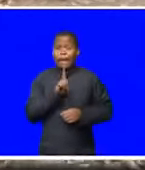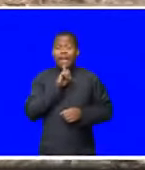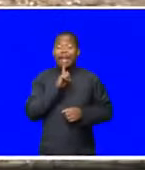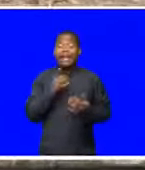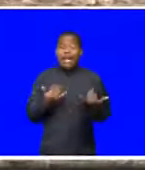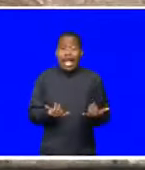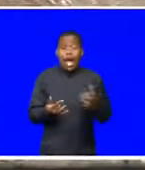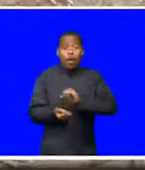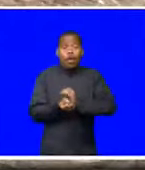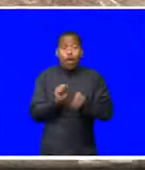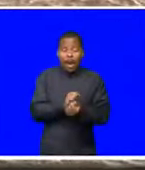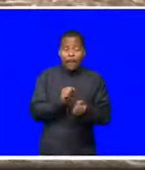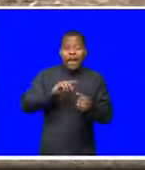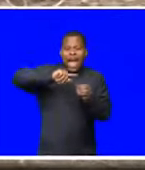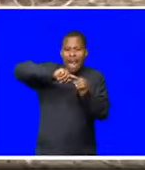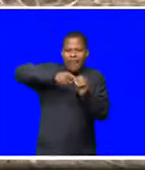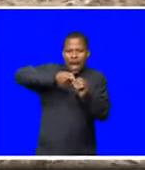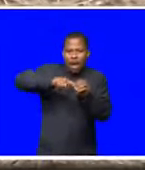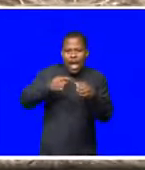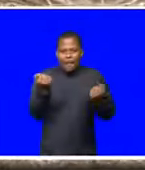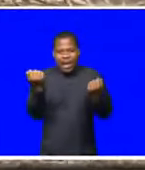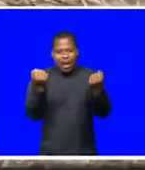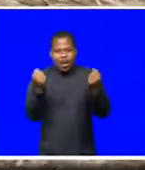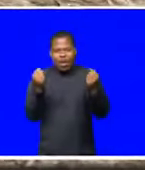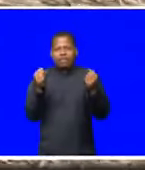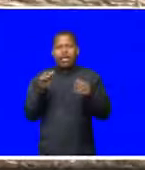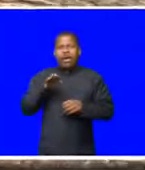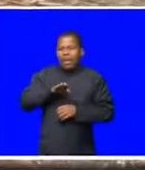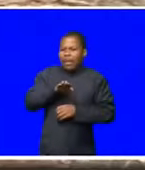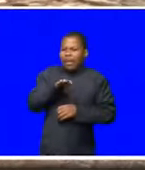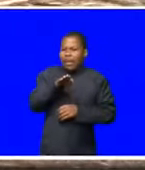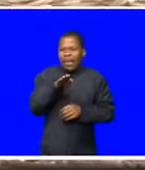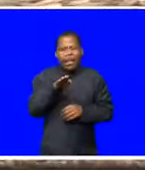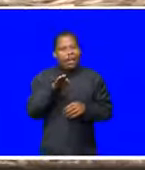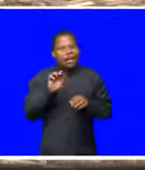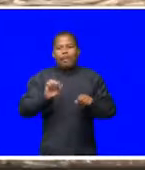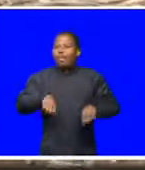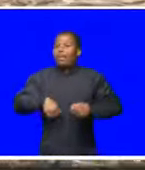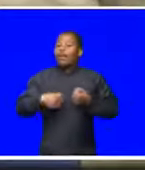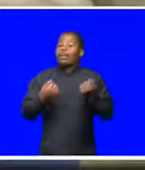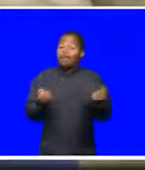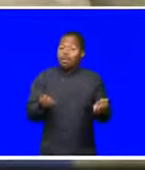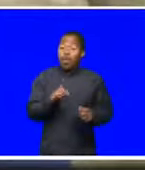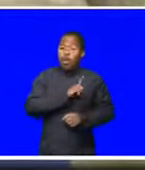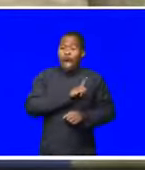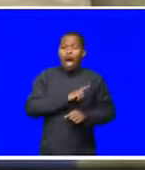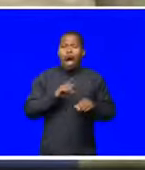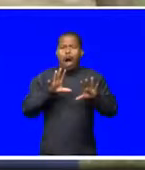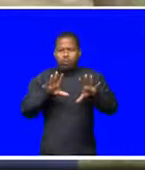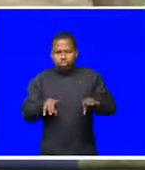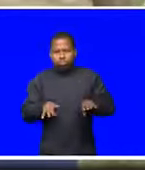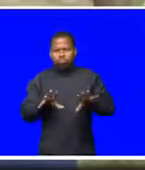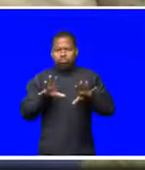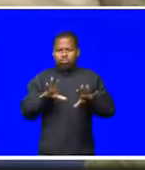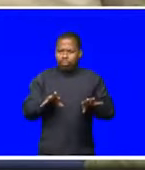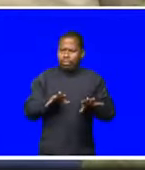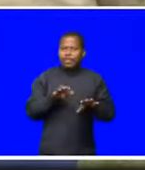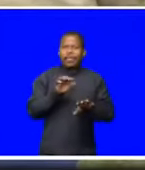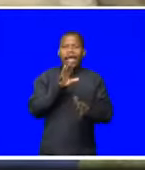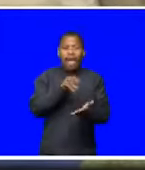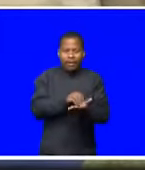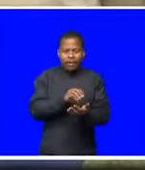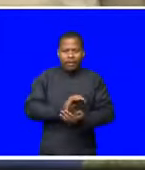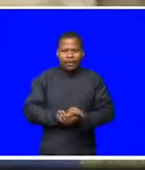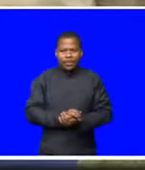etincoleni letilayisha umoba kodwa ngenxa yalemvula atisakhoni kungena emasimini bosihlalo